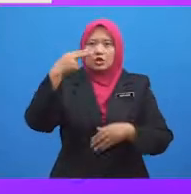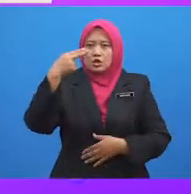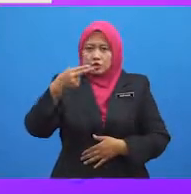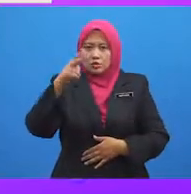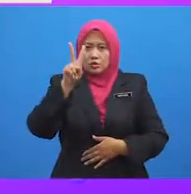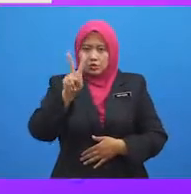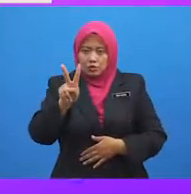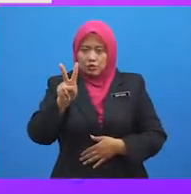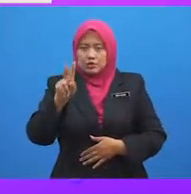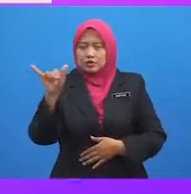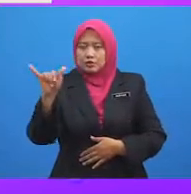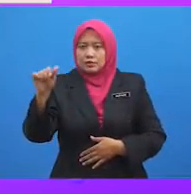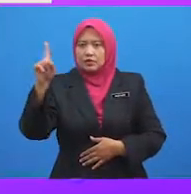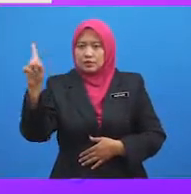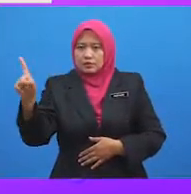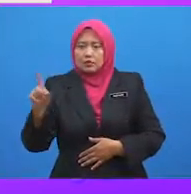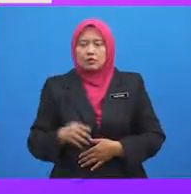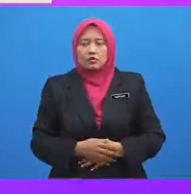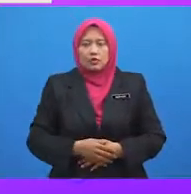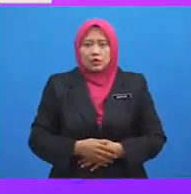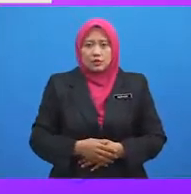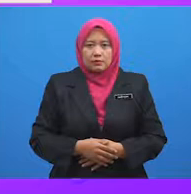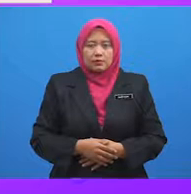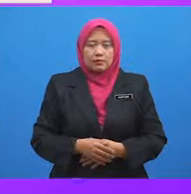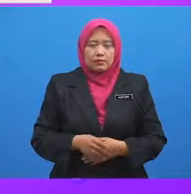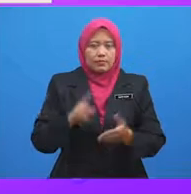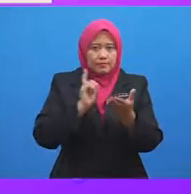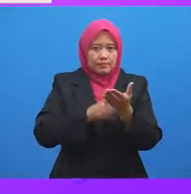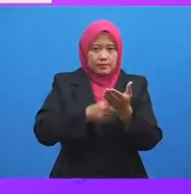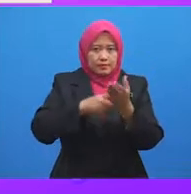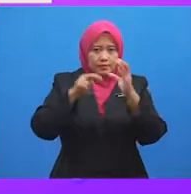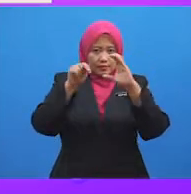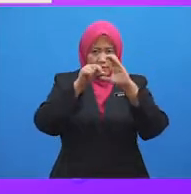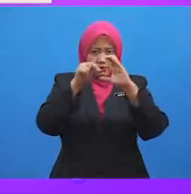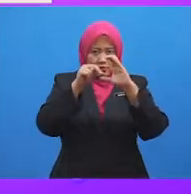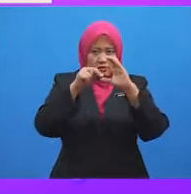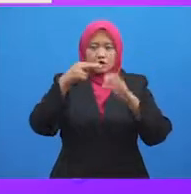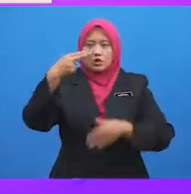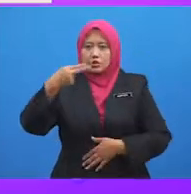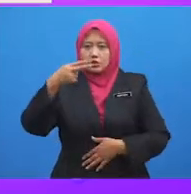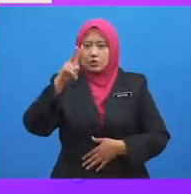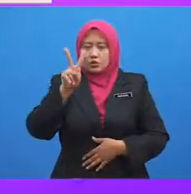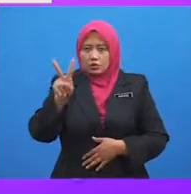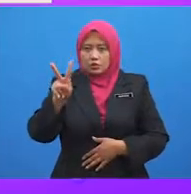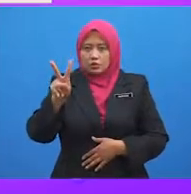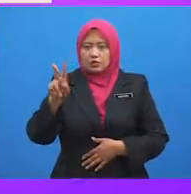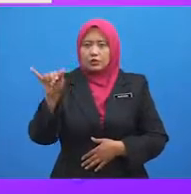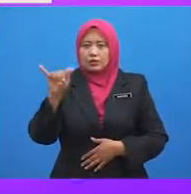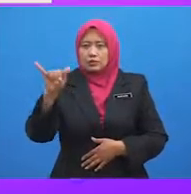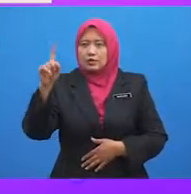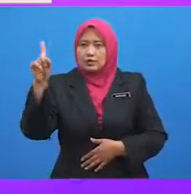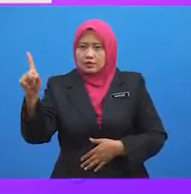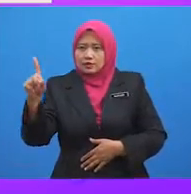adalah 1, manakala bilangan neutron hidrogen 2 ialah